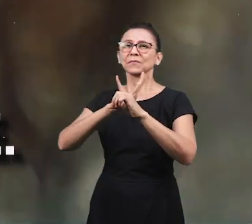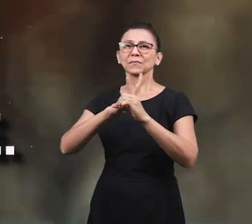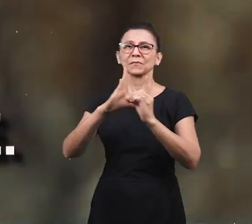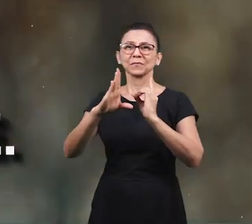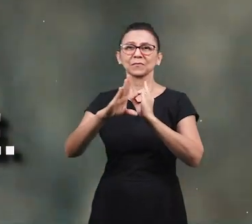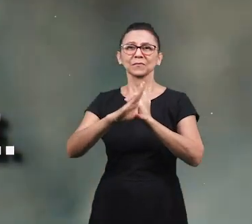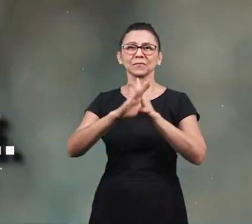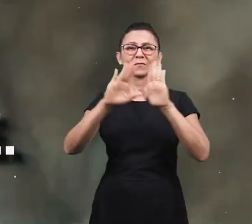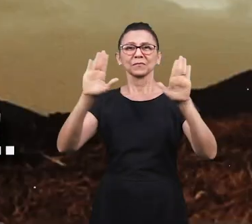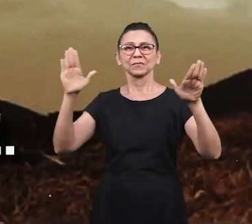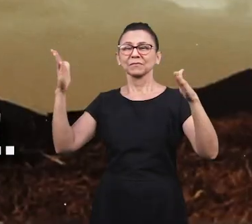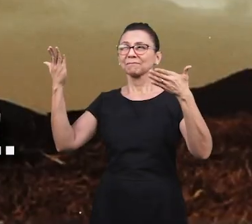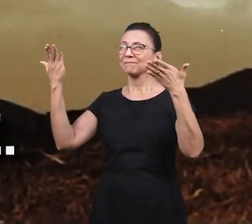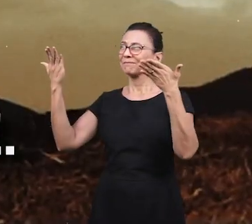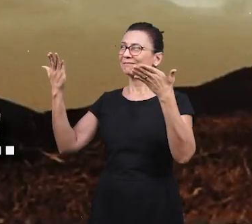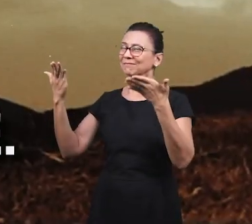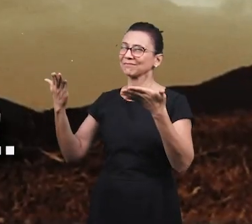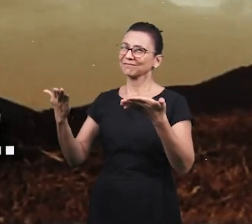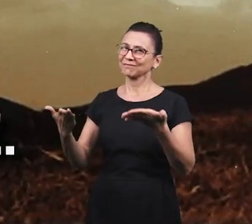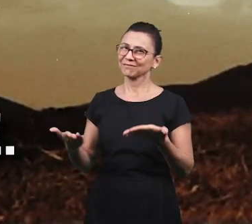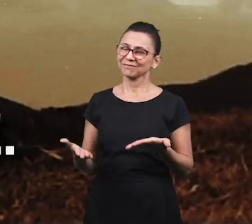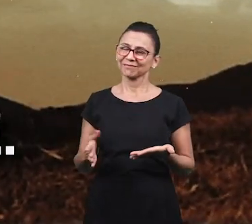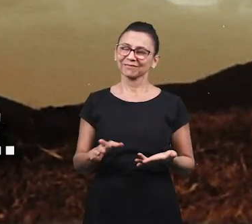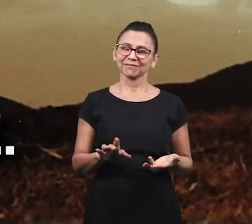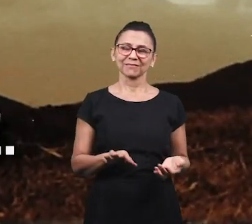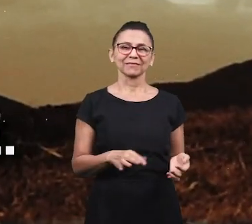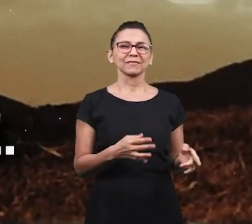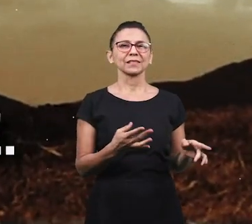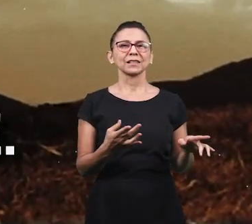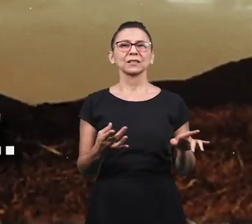sacrifício da tarde.